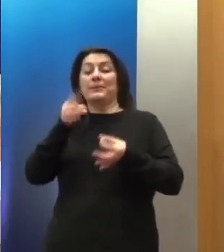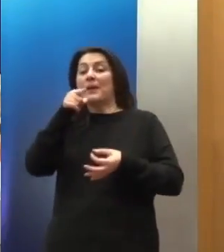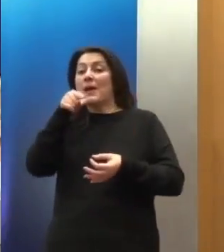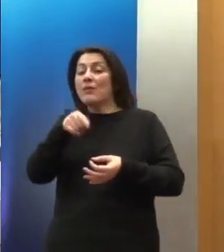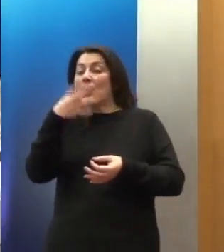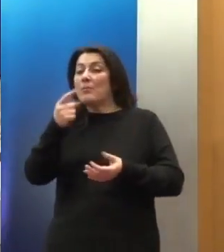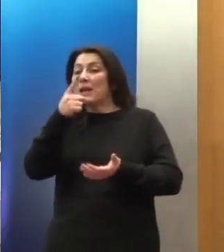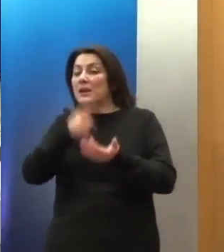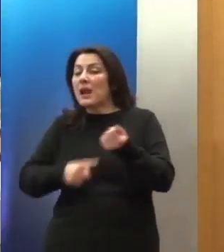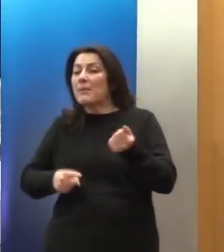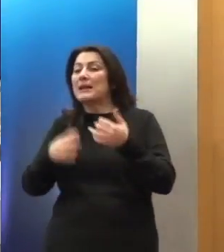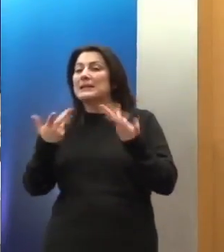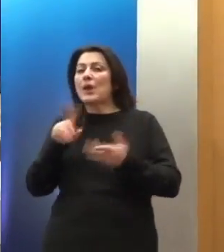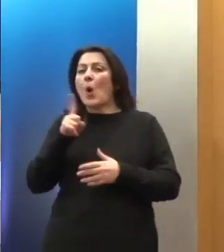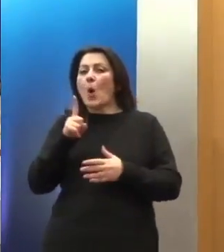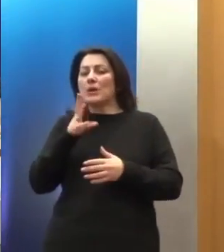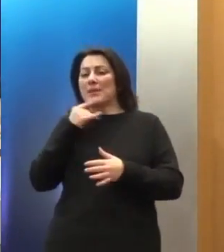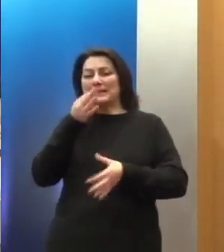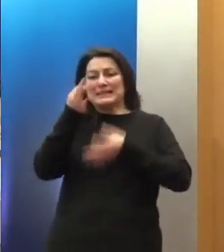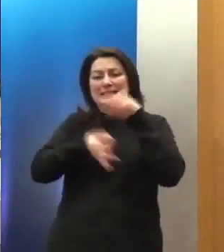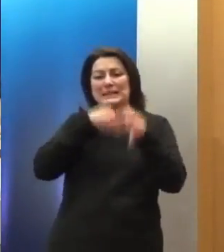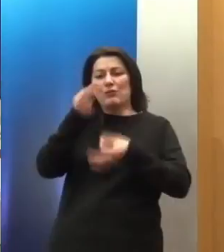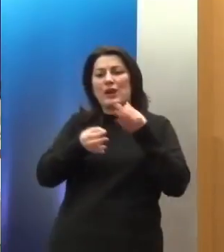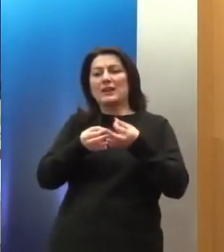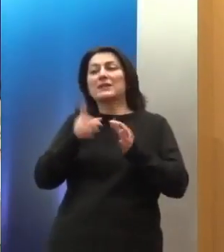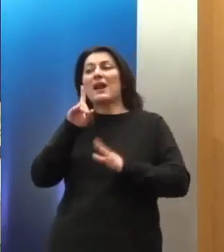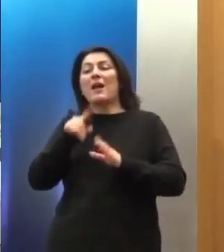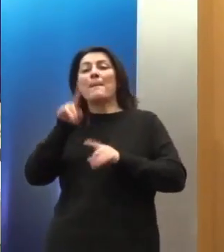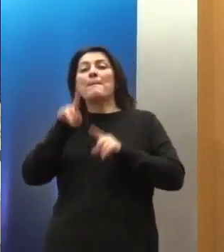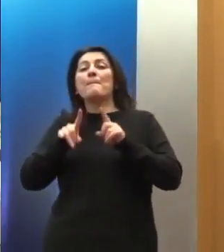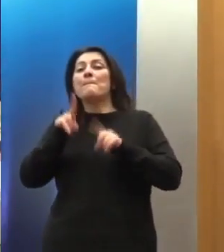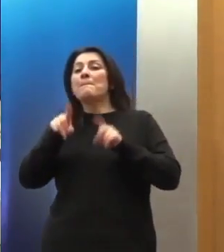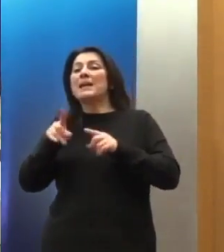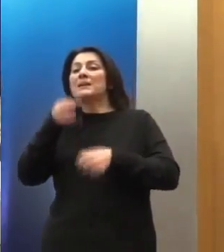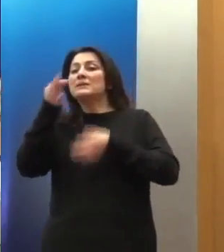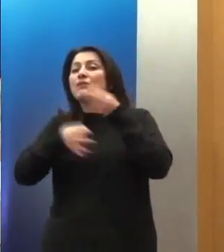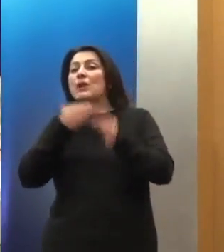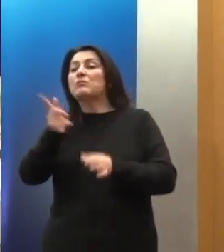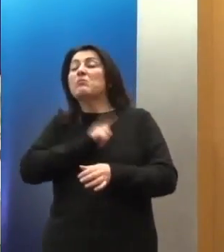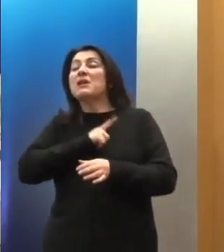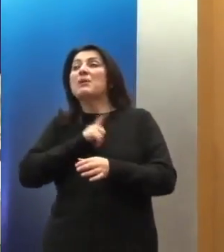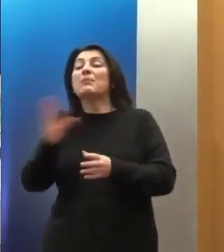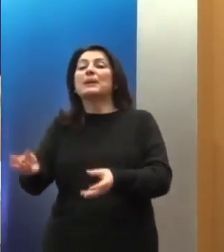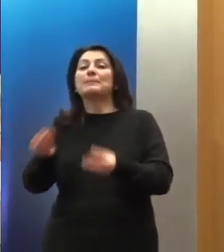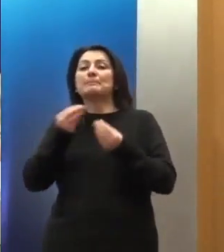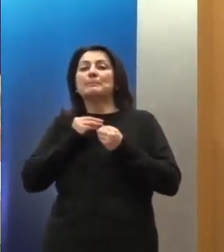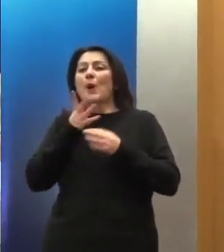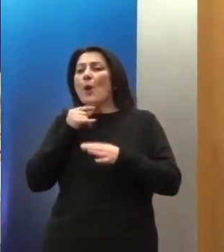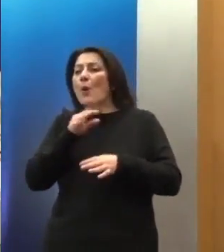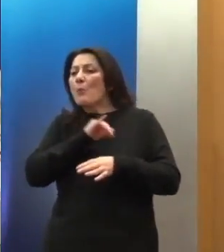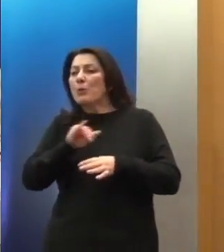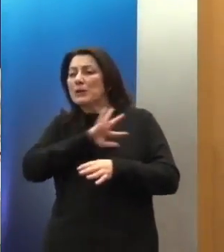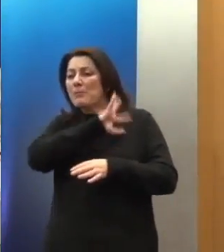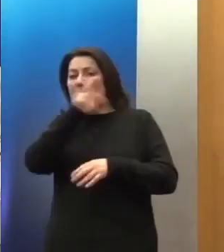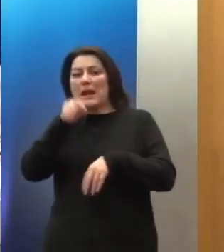που δεν είμαστε δεσμευμένοι, αλλά για συστάσεις οι οποίες δεν έρχονται, διότι δεν έχουν ποτέ ενταχθεί ουσιαστικά